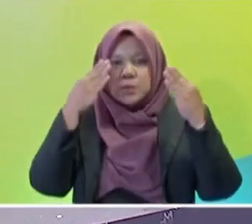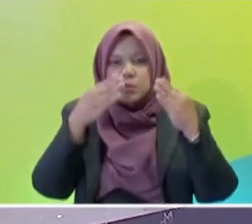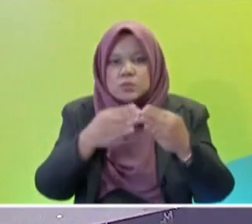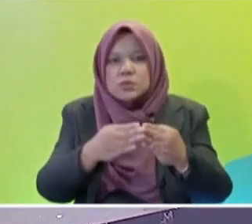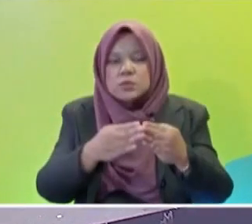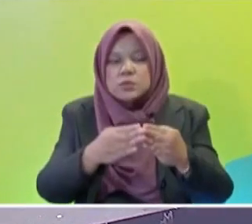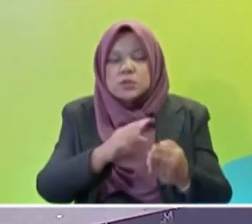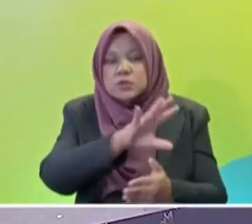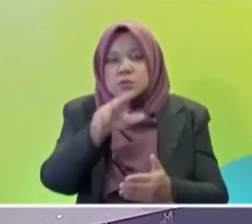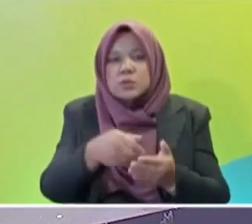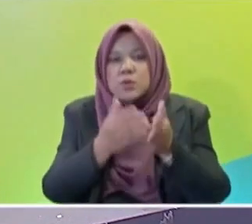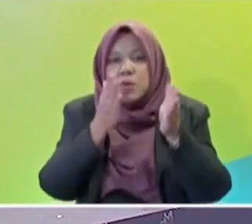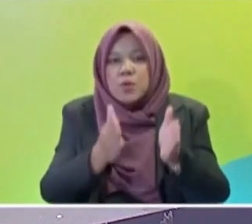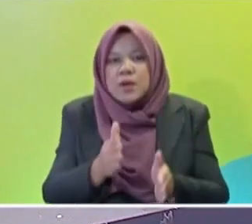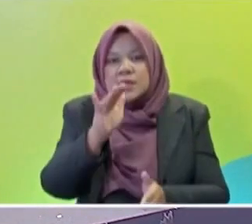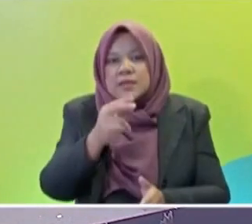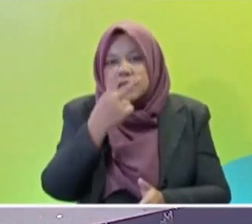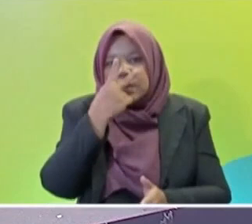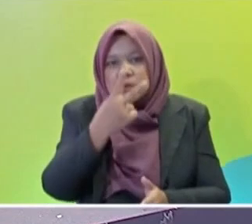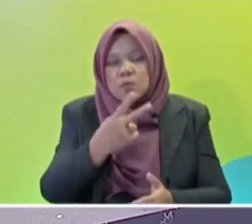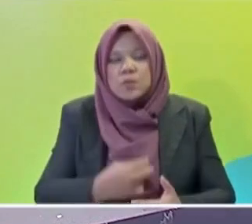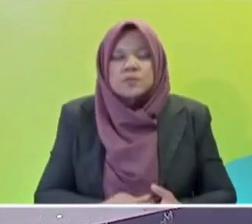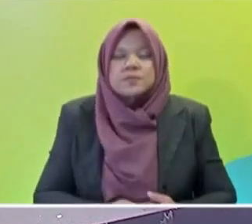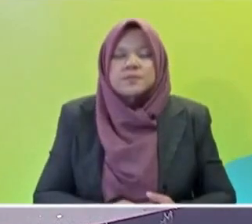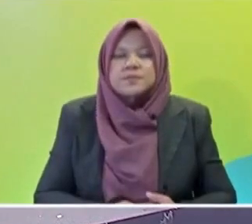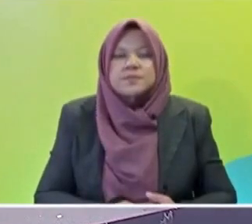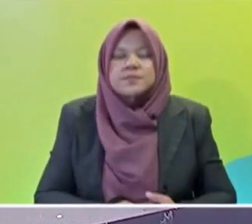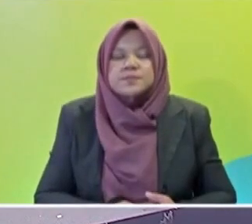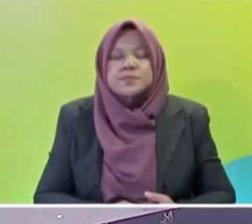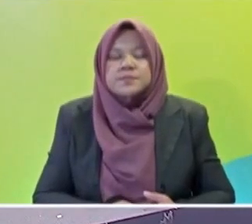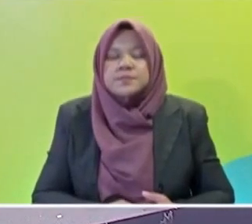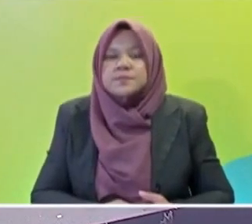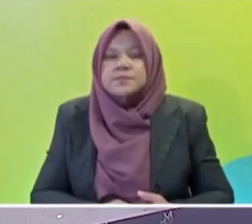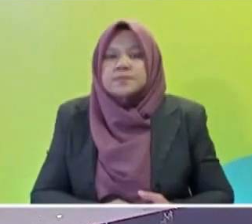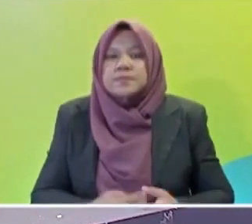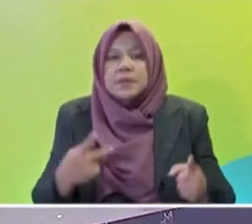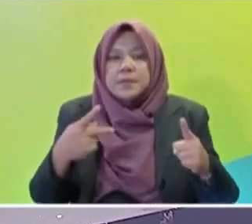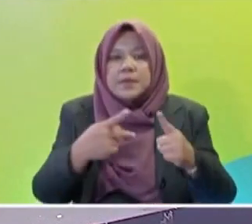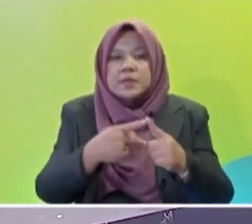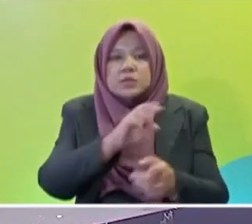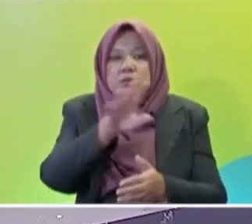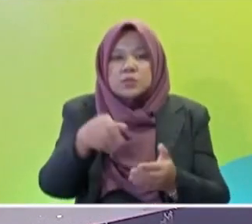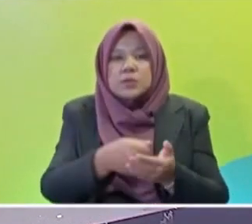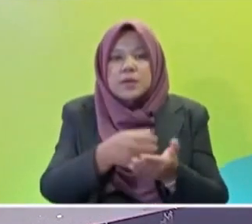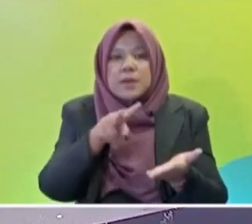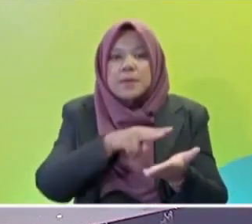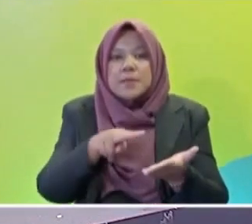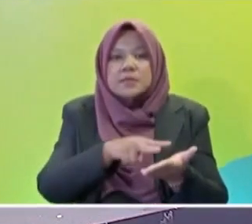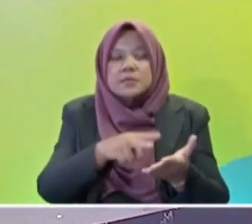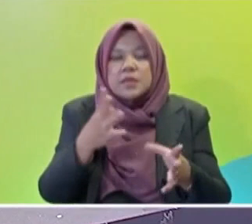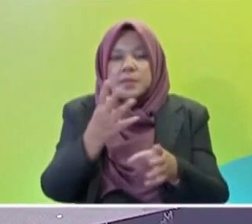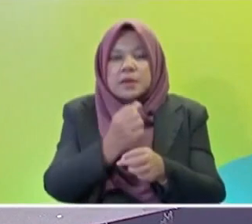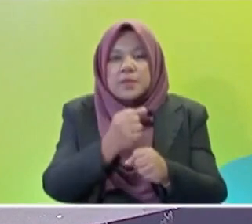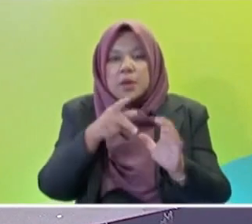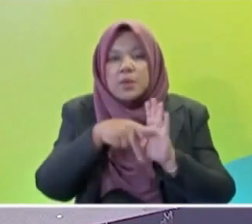audience dan juga sampai objektifnya kepada para pembaca oke yang mendapat poster